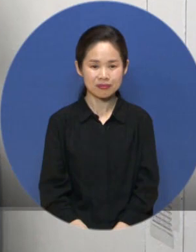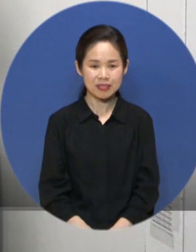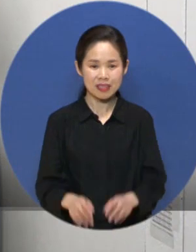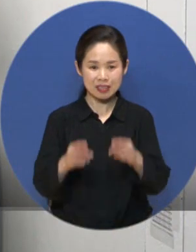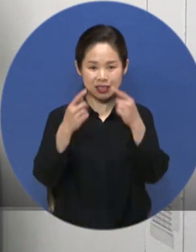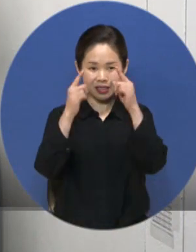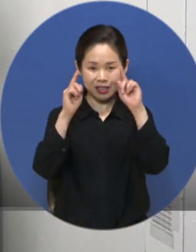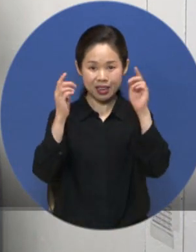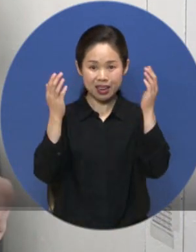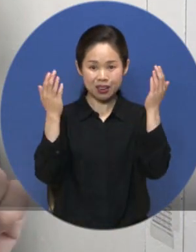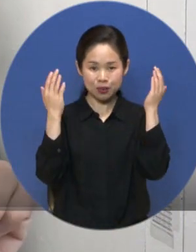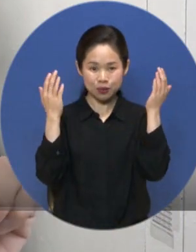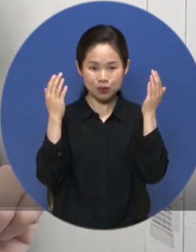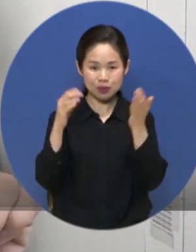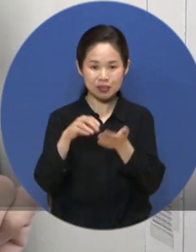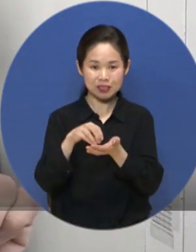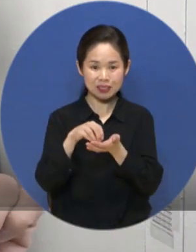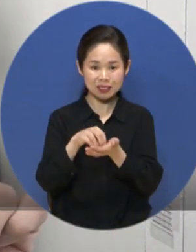대학교